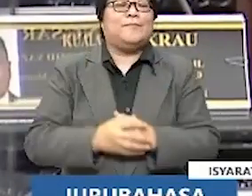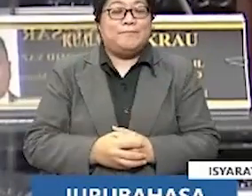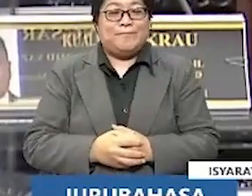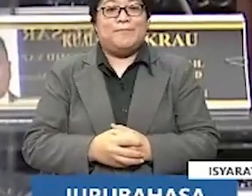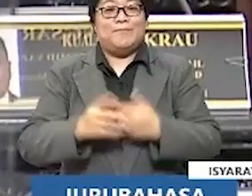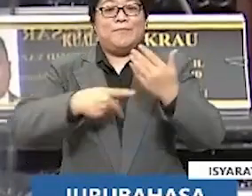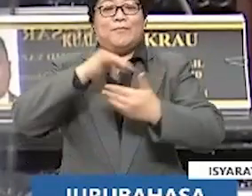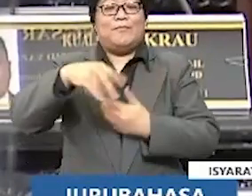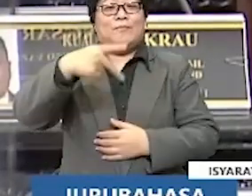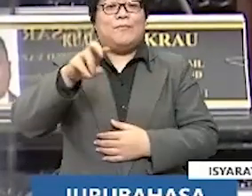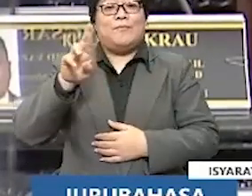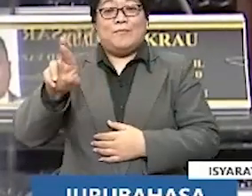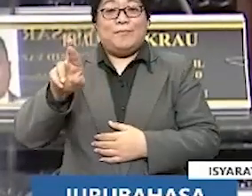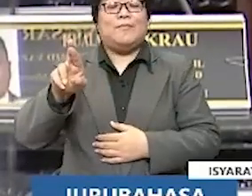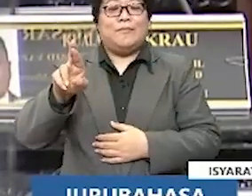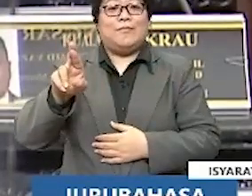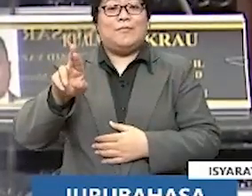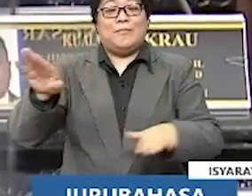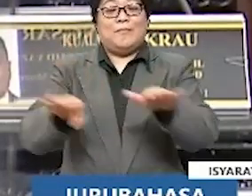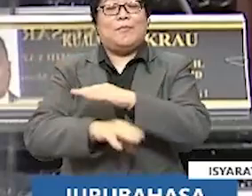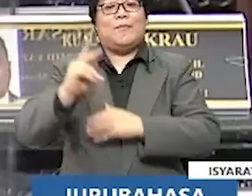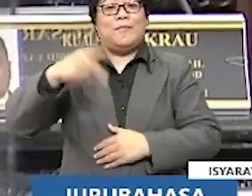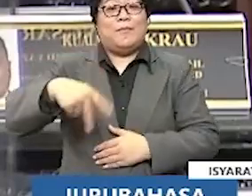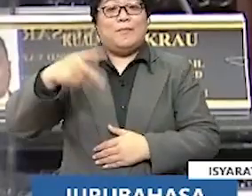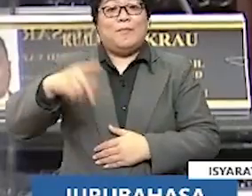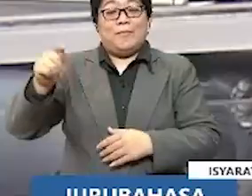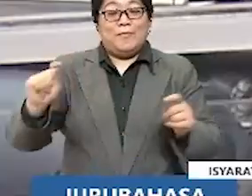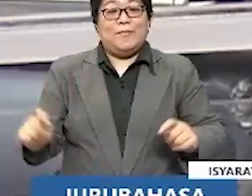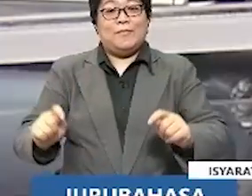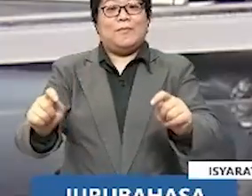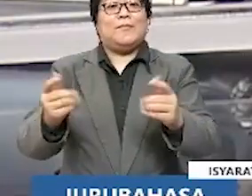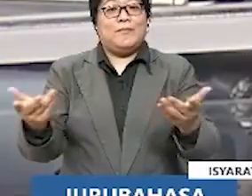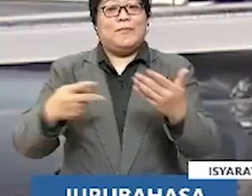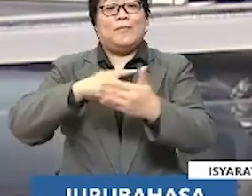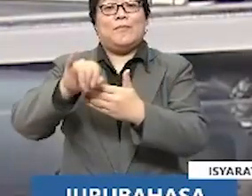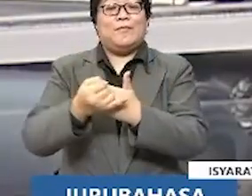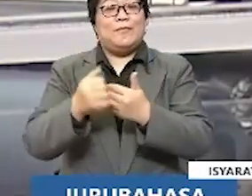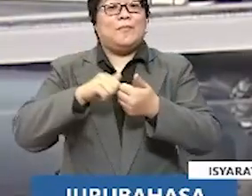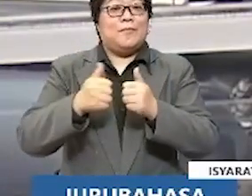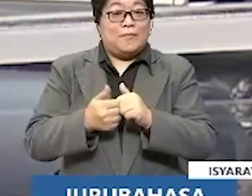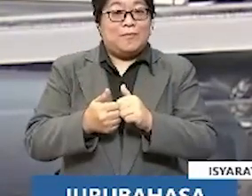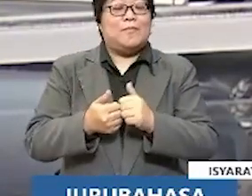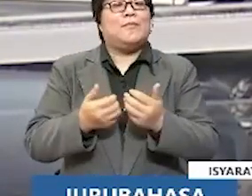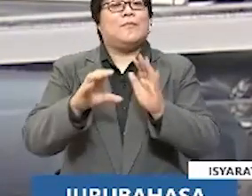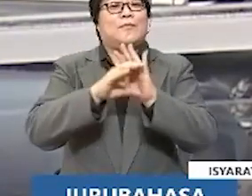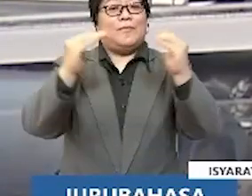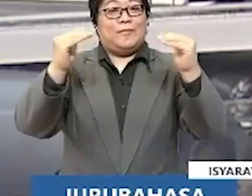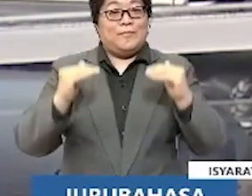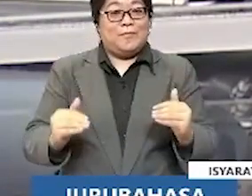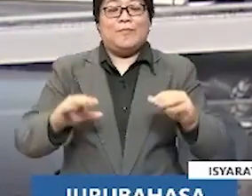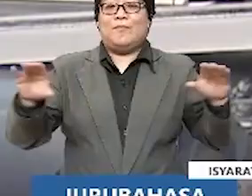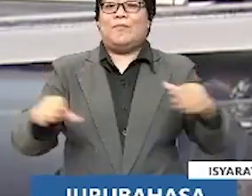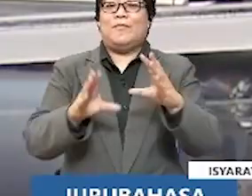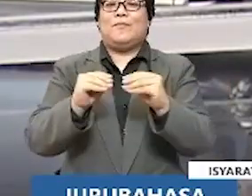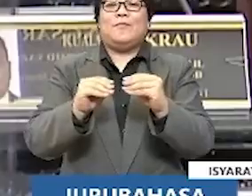perumahan rakyat PPR yang dibangunkan oleh KPKT, tindakan diambil terhadap projek yang bermasalah adalah seperti berikut. Mengadakan